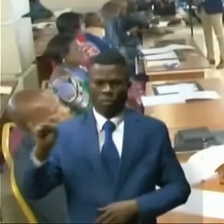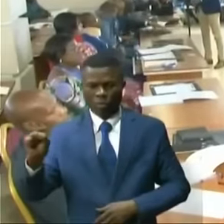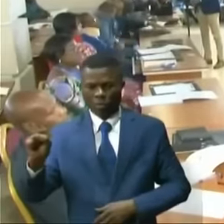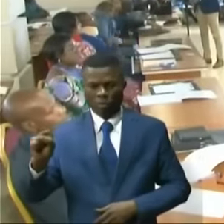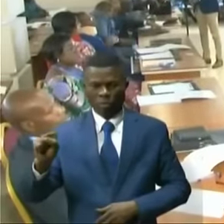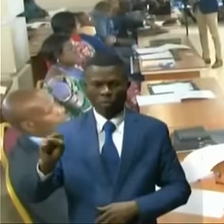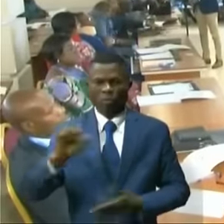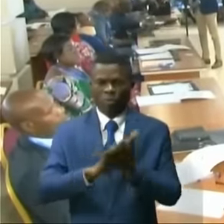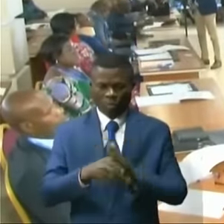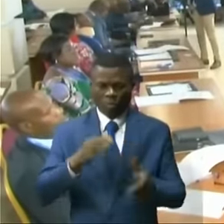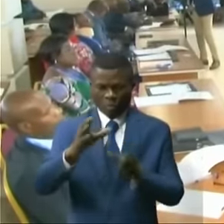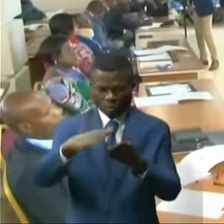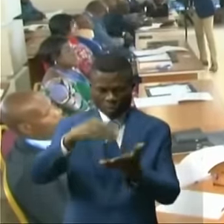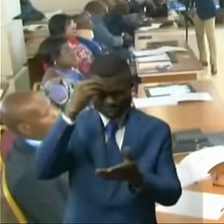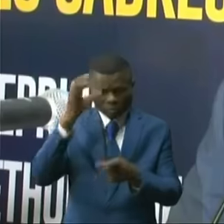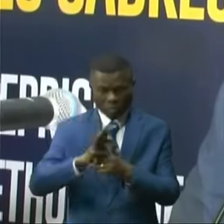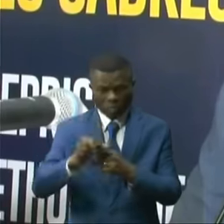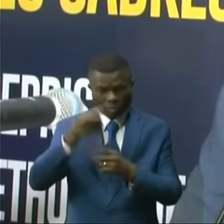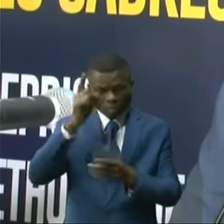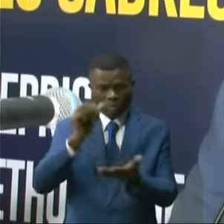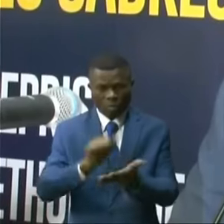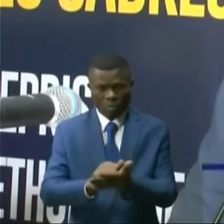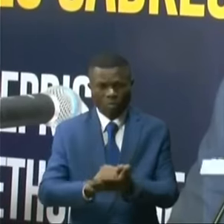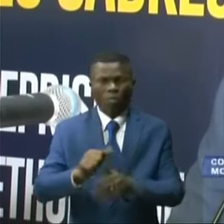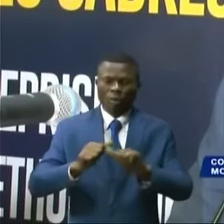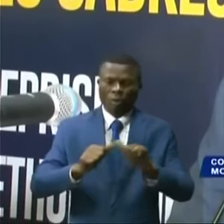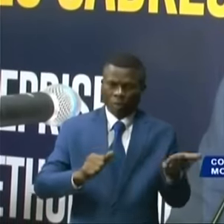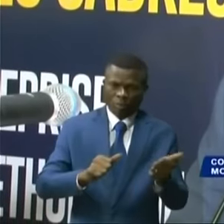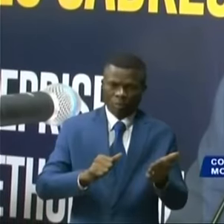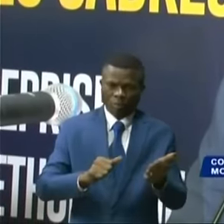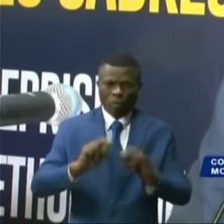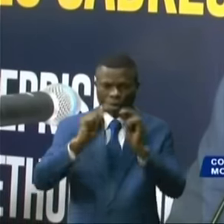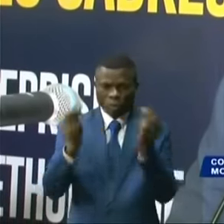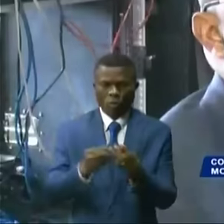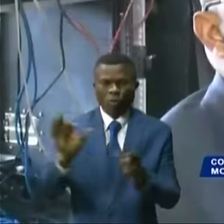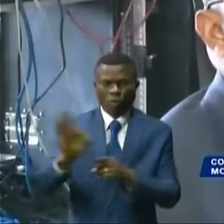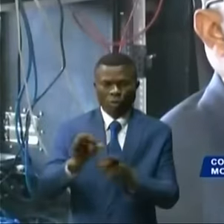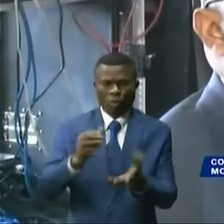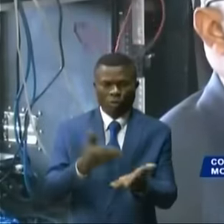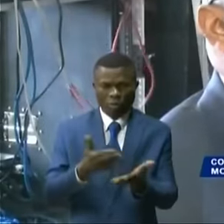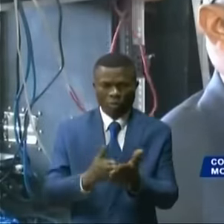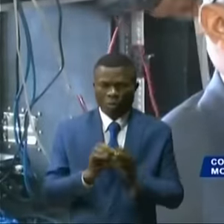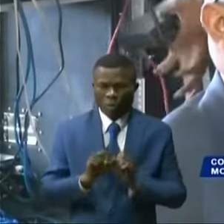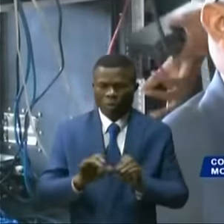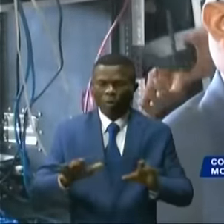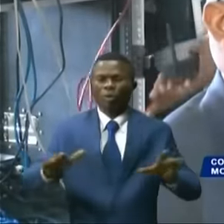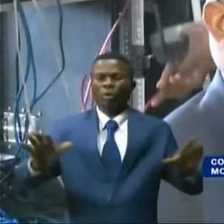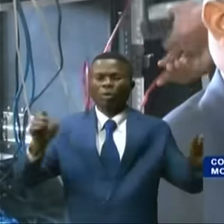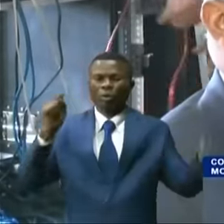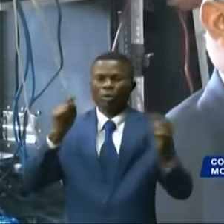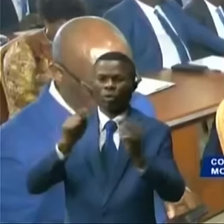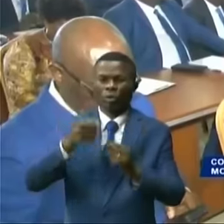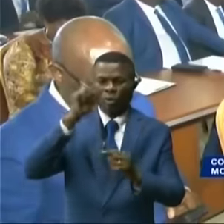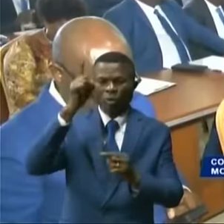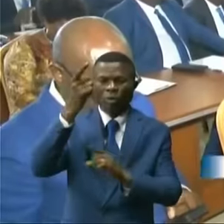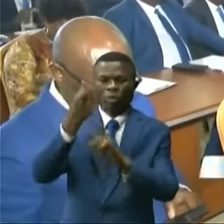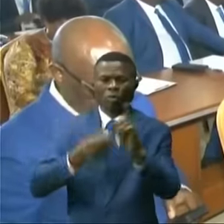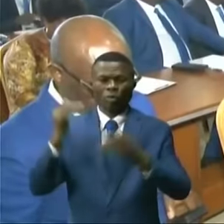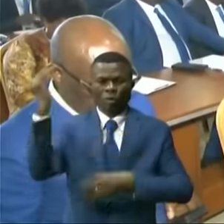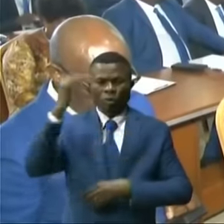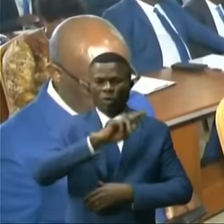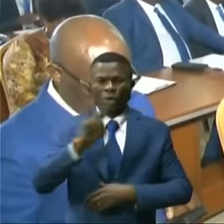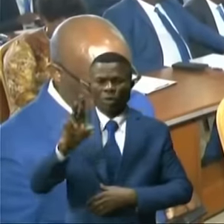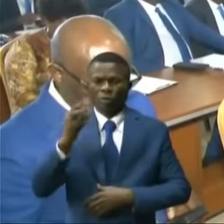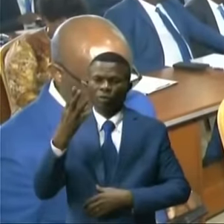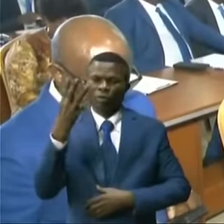sont en train d'être formés en premier du reste ces séries de formations vont s'étendre jusqu'au 1er décembre